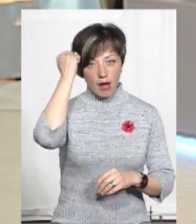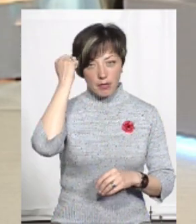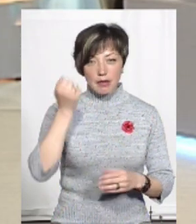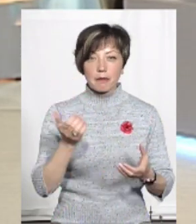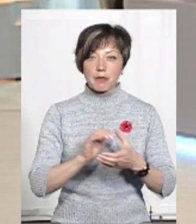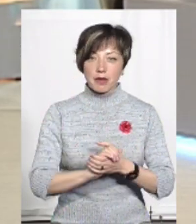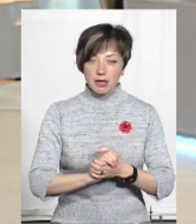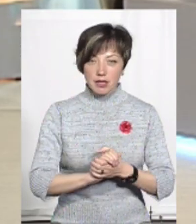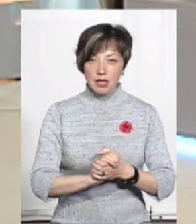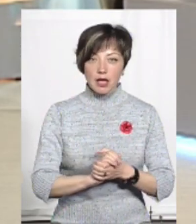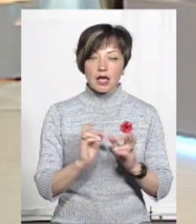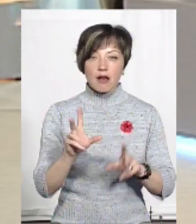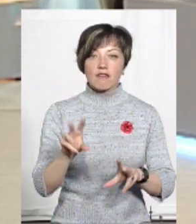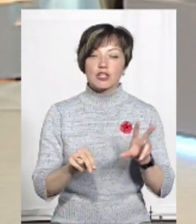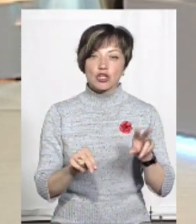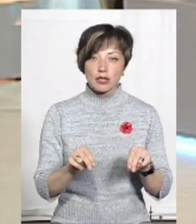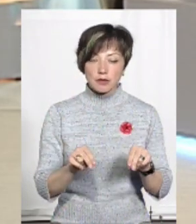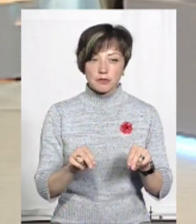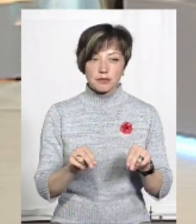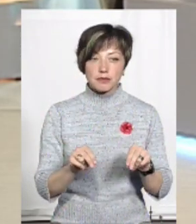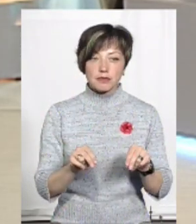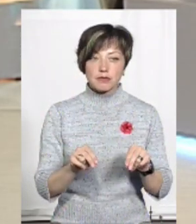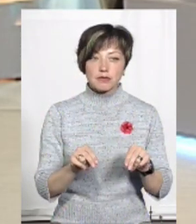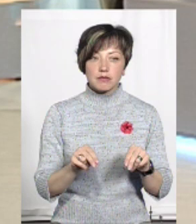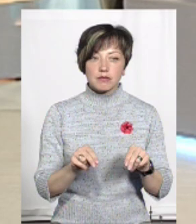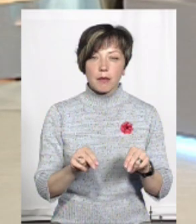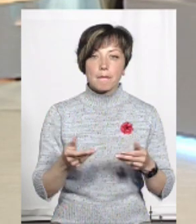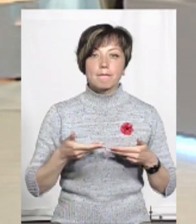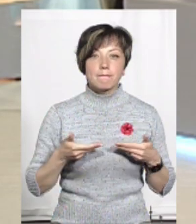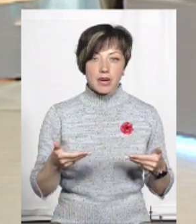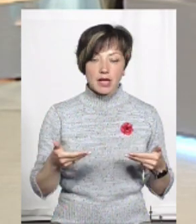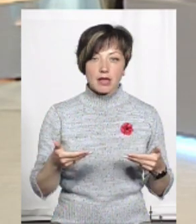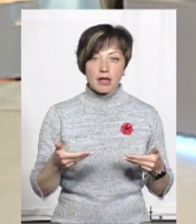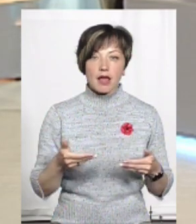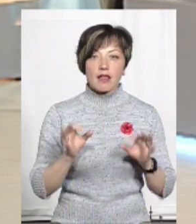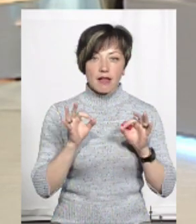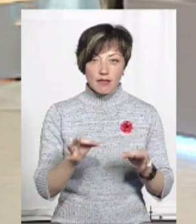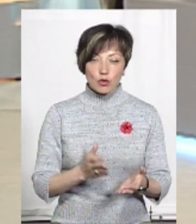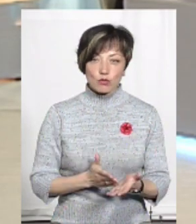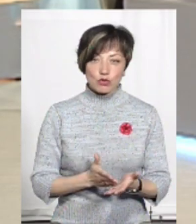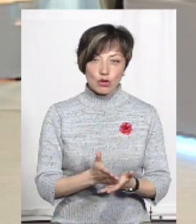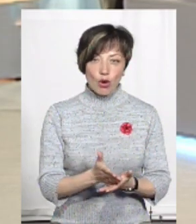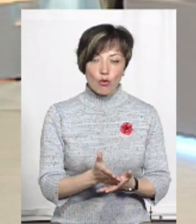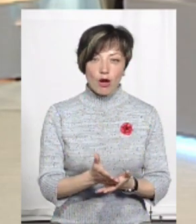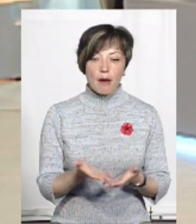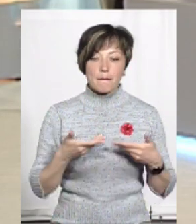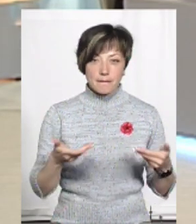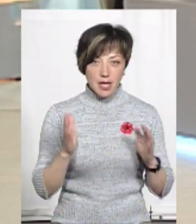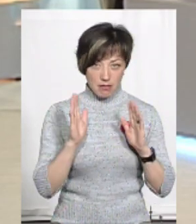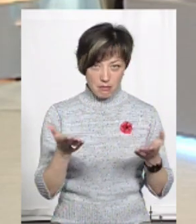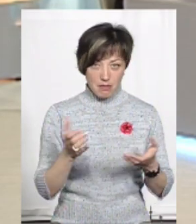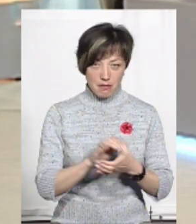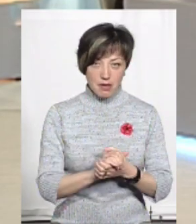Пам'ять, примирення. Як вважаєте, ми на вірному шляху, ми